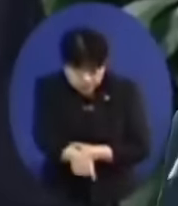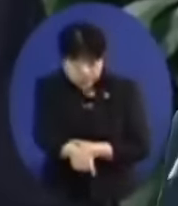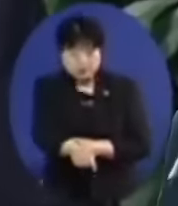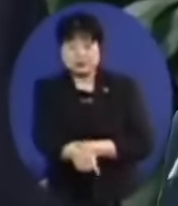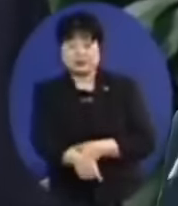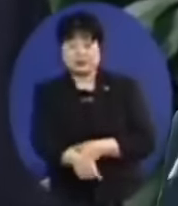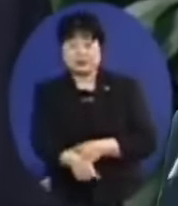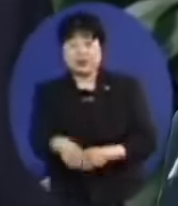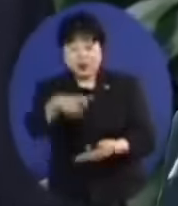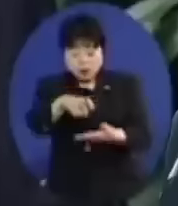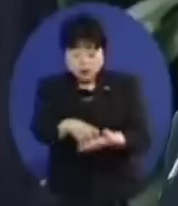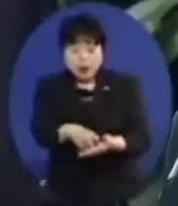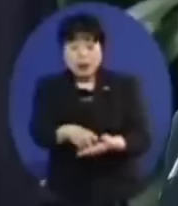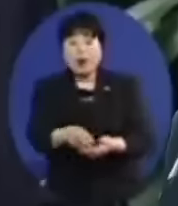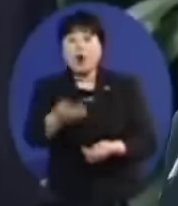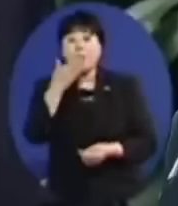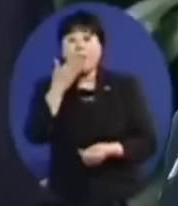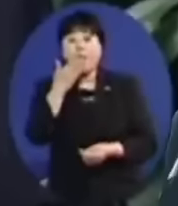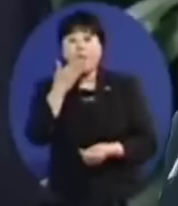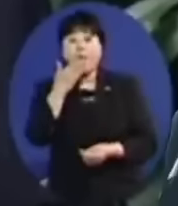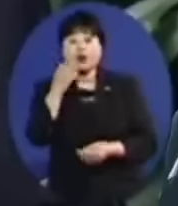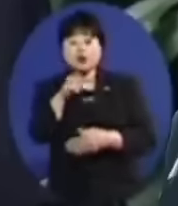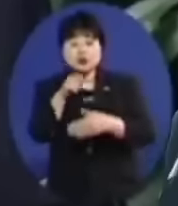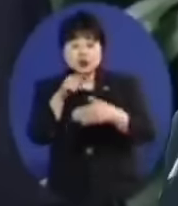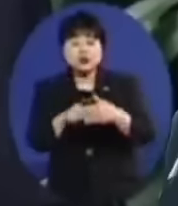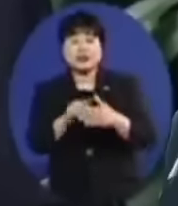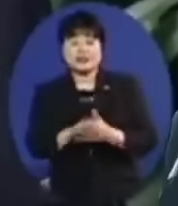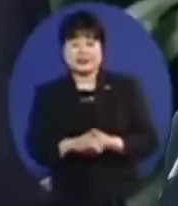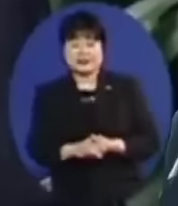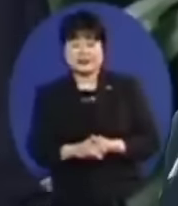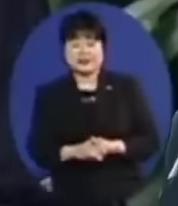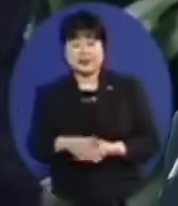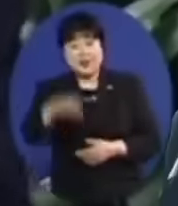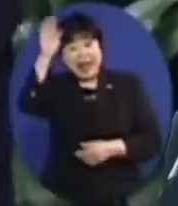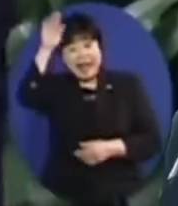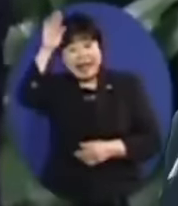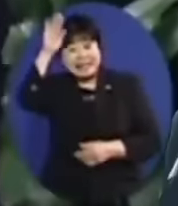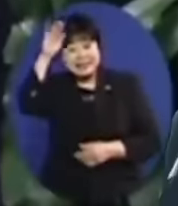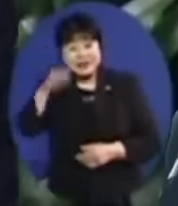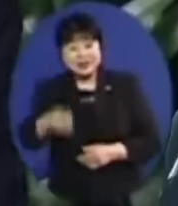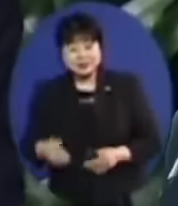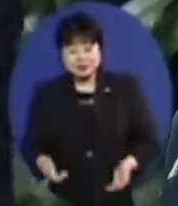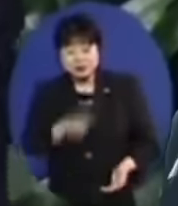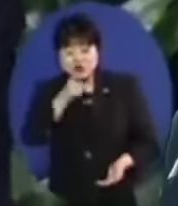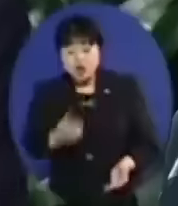박고서 물을 마시는데 그 중에 어떤 사람들은 개처럼 꿇어 앉아서 손으로 물을